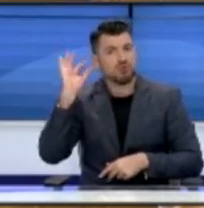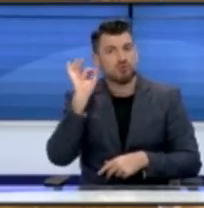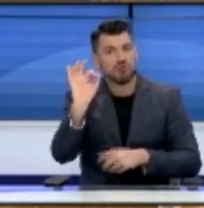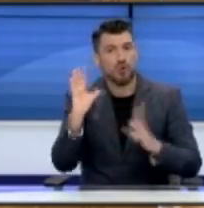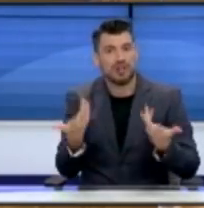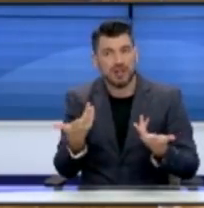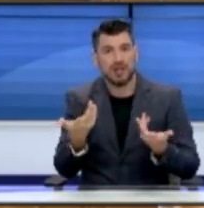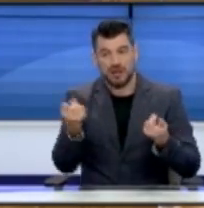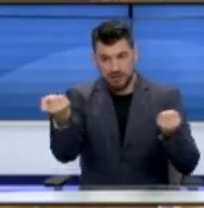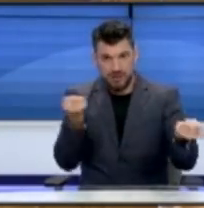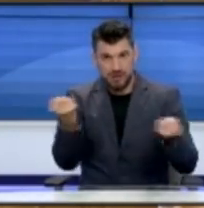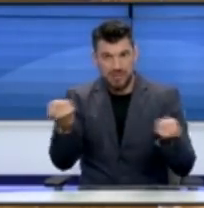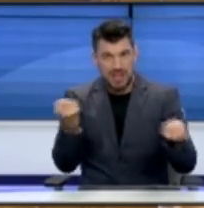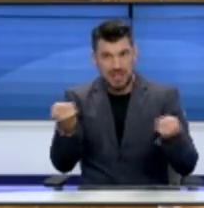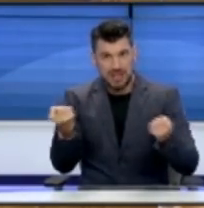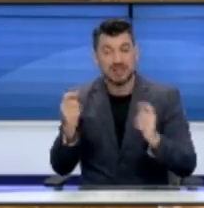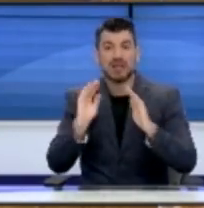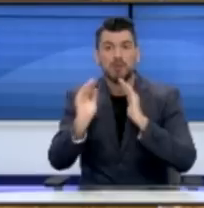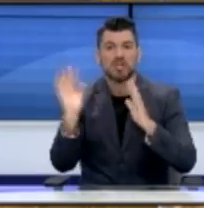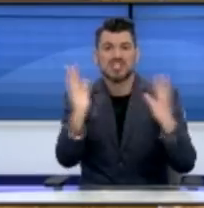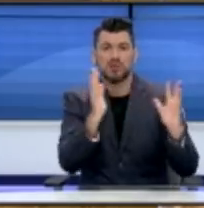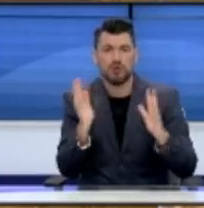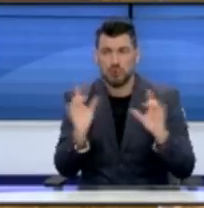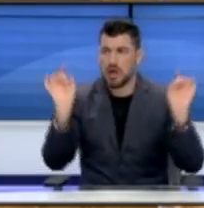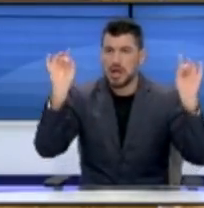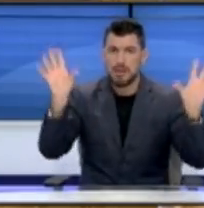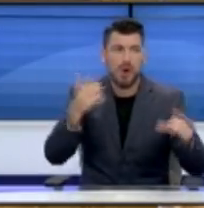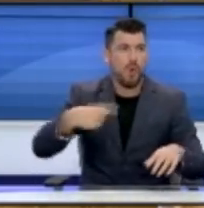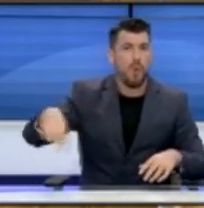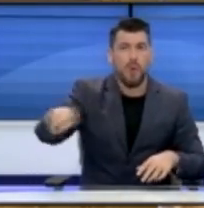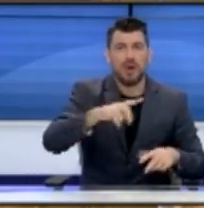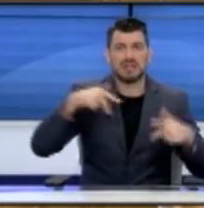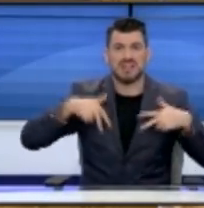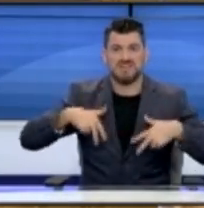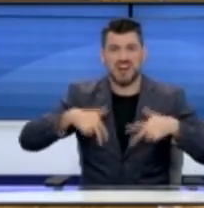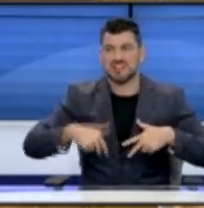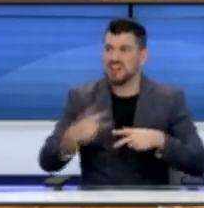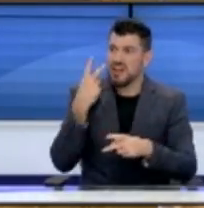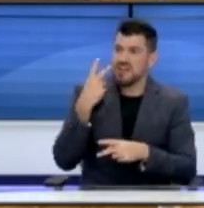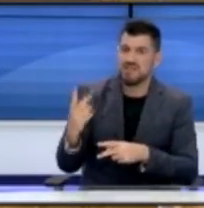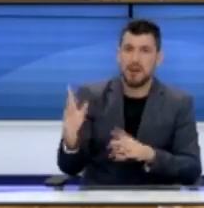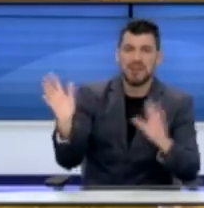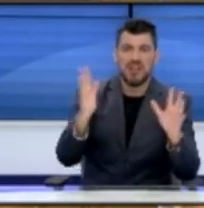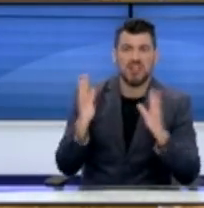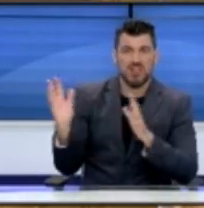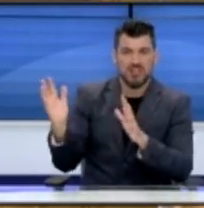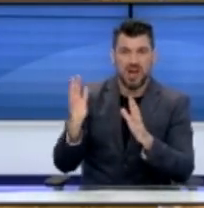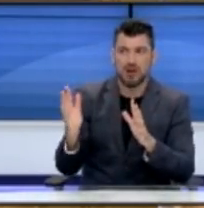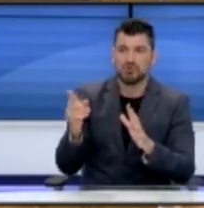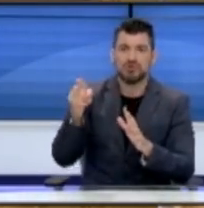ολοκληρωμένη διαχείριση και προστασία του δάσους? Καμία. Όλοι σας αντιμετωπίζετε το δάσος ως το πεδίο